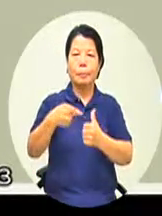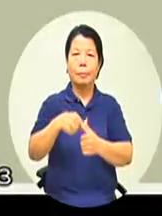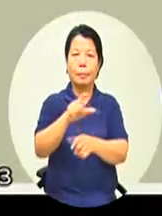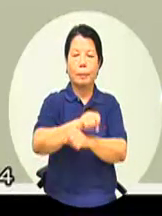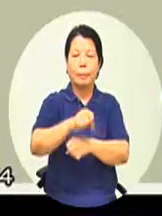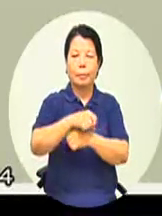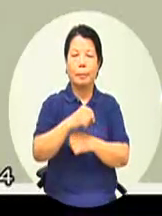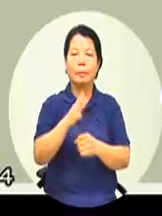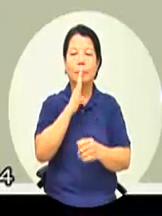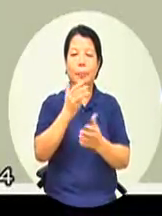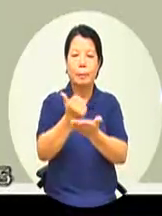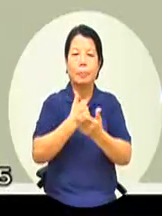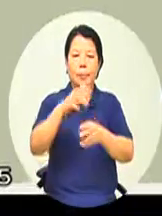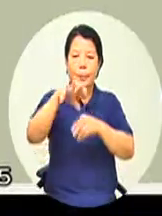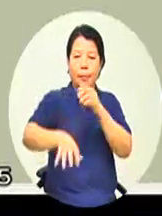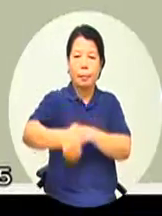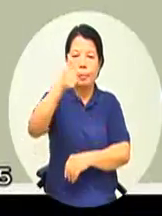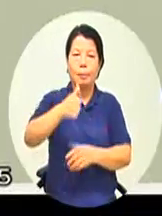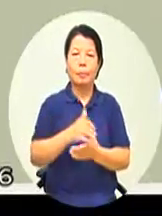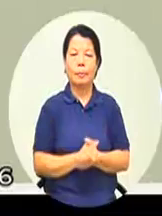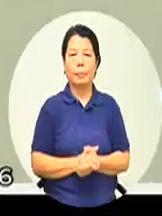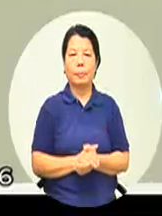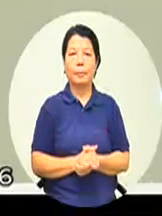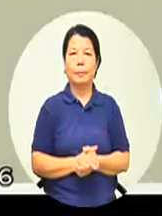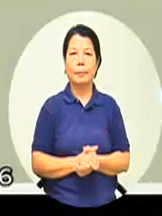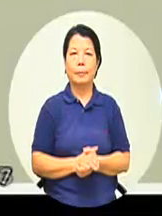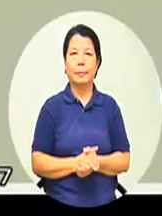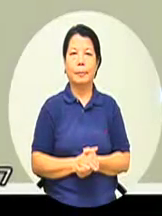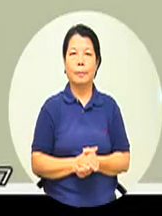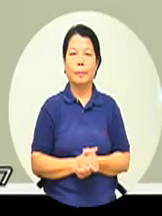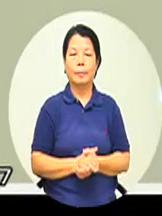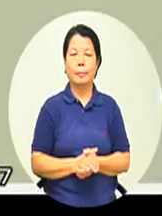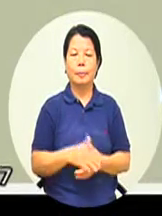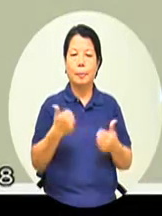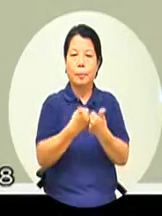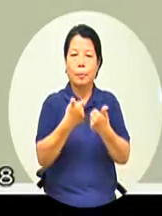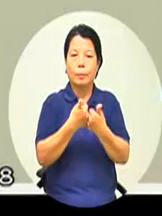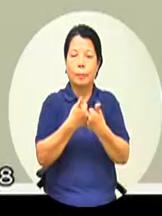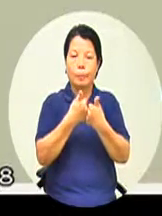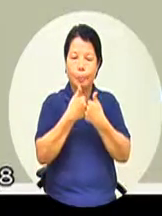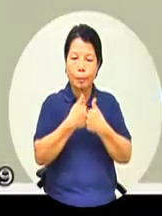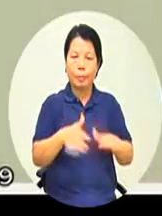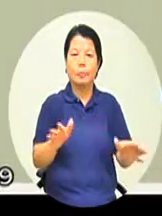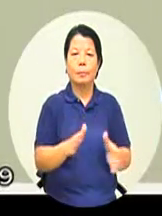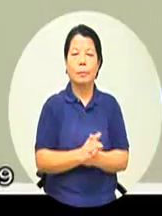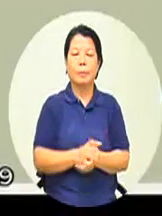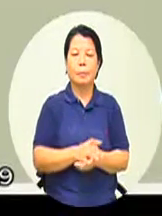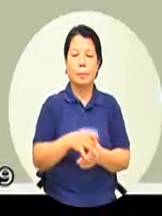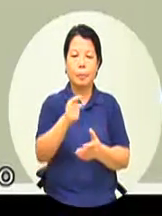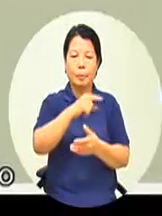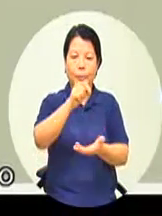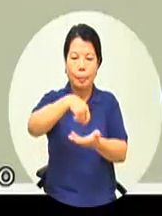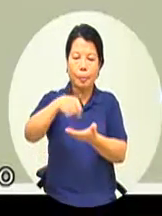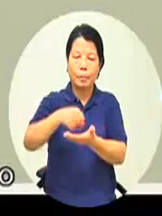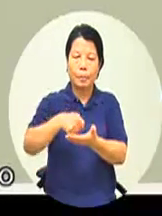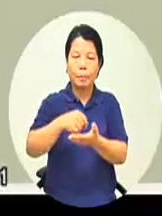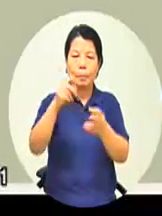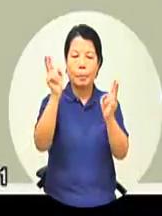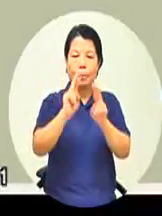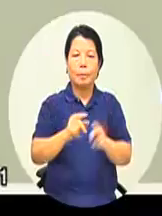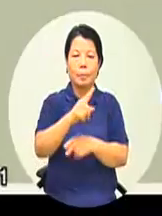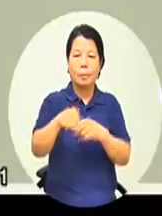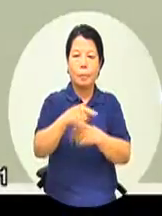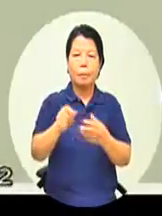不是可以请我们局长也在会后提供我们电子教学设备，把林